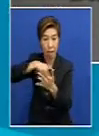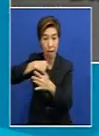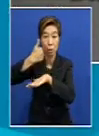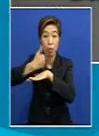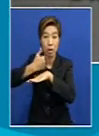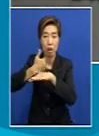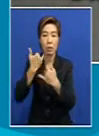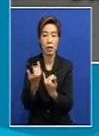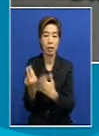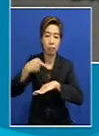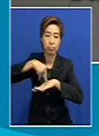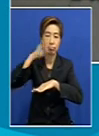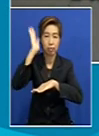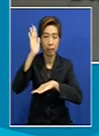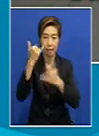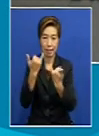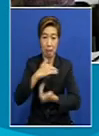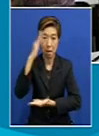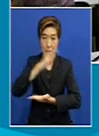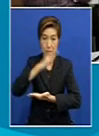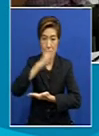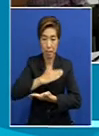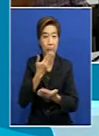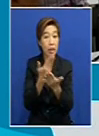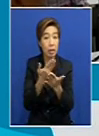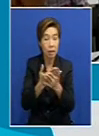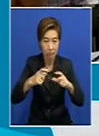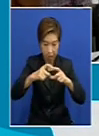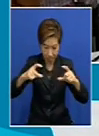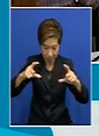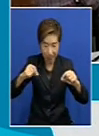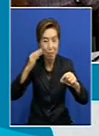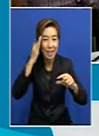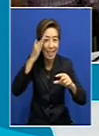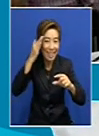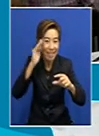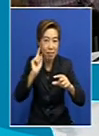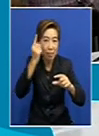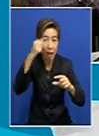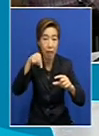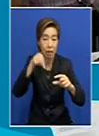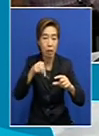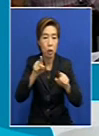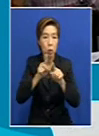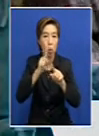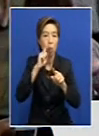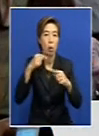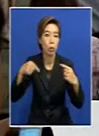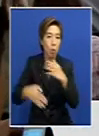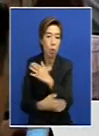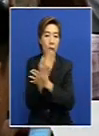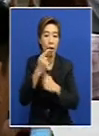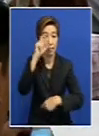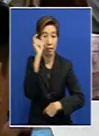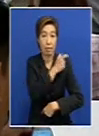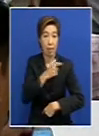พนะครับก็แถลงว่าได้จัดพิมพ์ธนบัตรที่ระลึกที่เป็นมหามงคลยิ่งแหละครับเนื่องในโอกาสที่พระบา